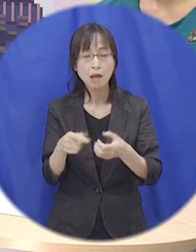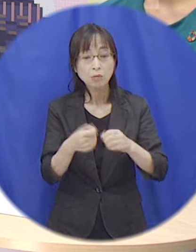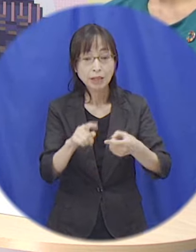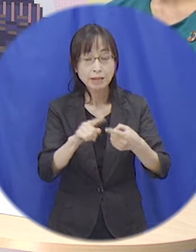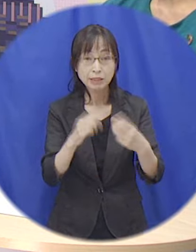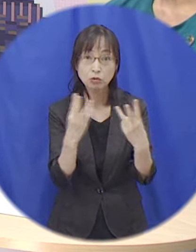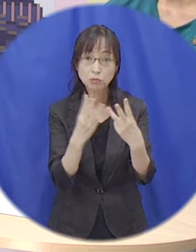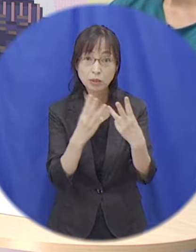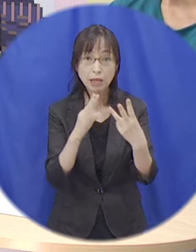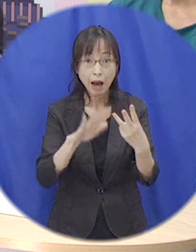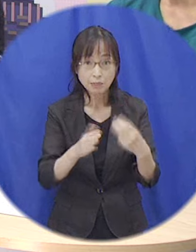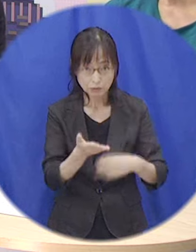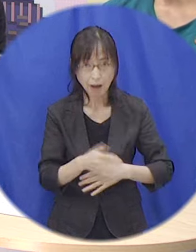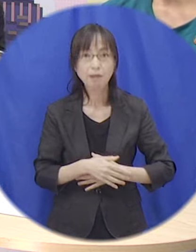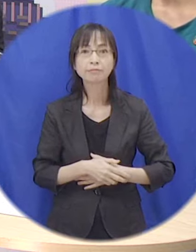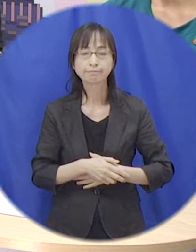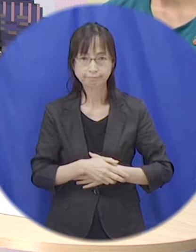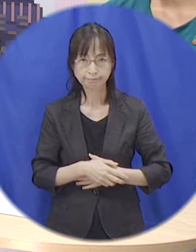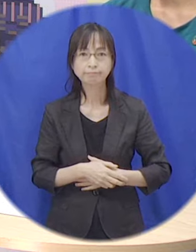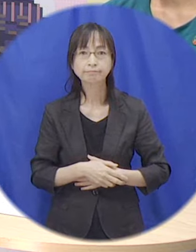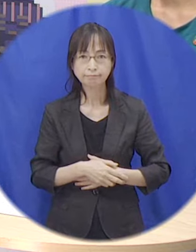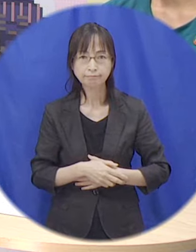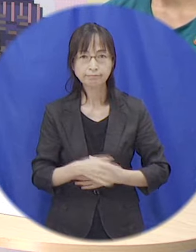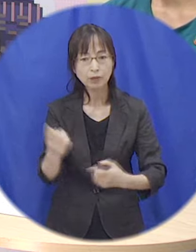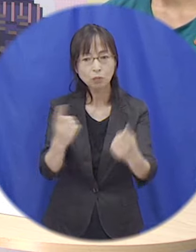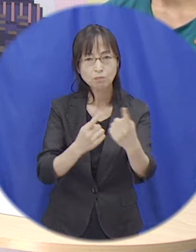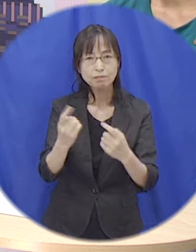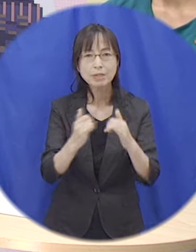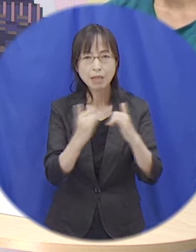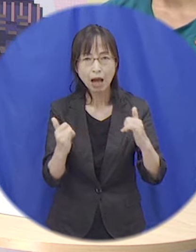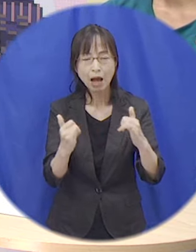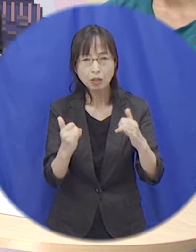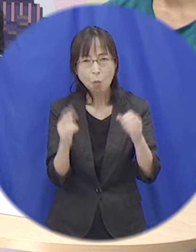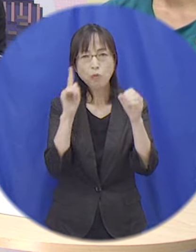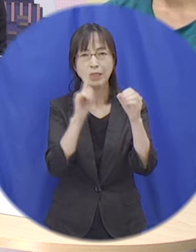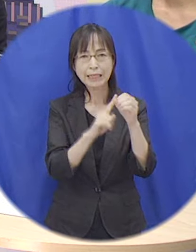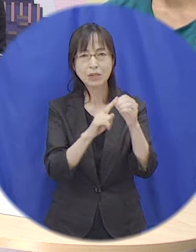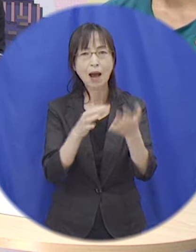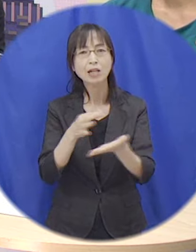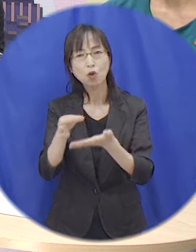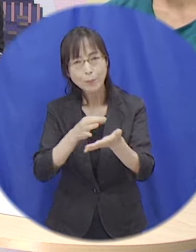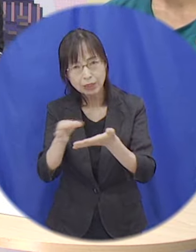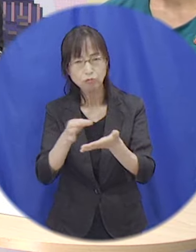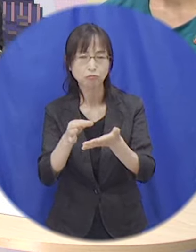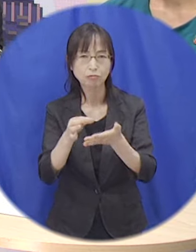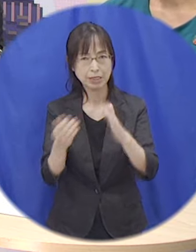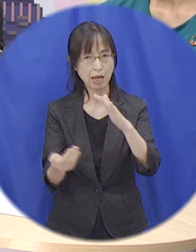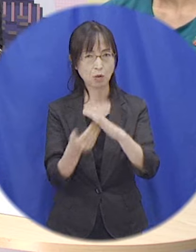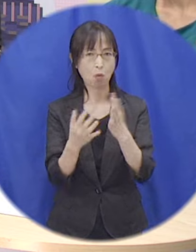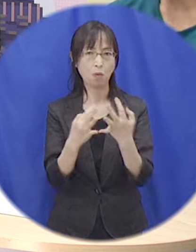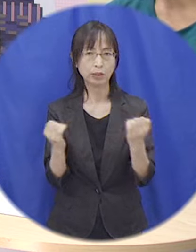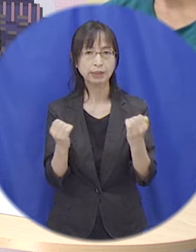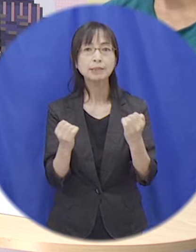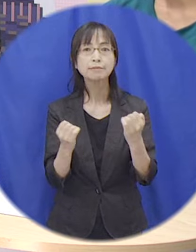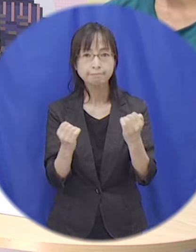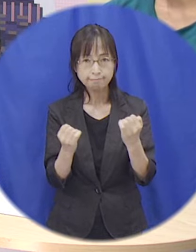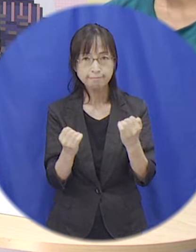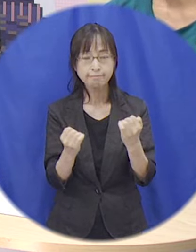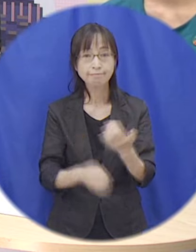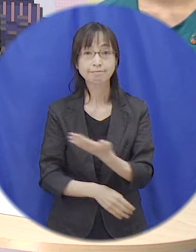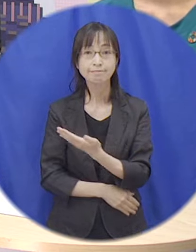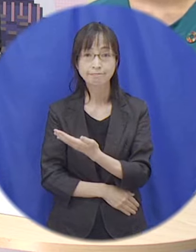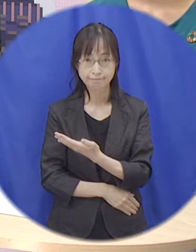数値などは出ていますか？ そうですね、来街者の訪問目的というものはショッピング、買い物というものが一番多いのですが、はい、こちらの